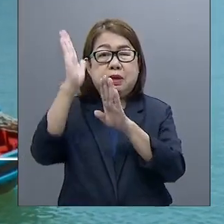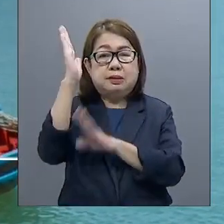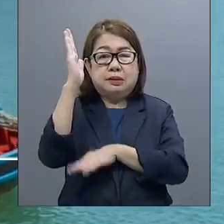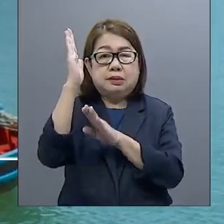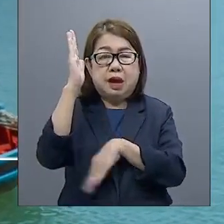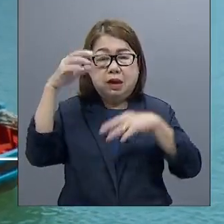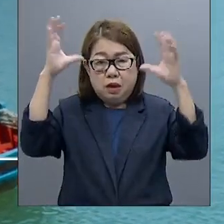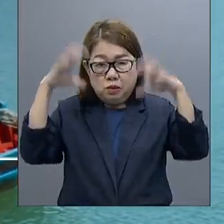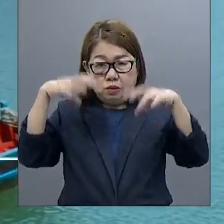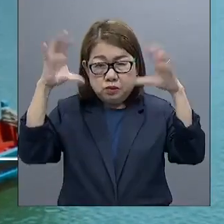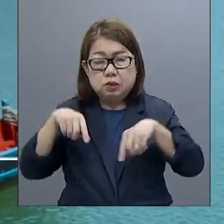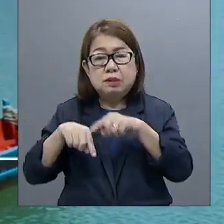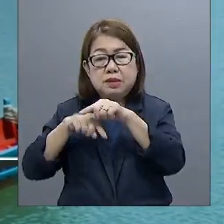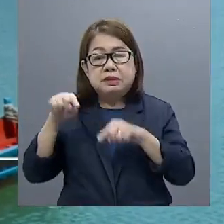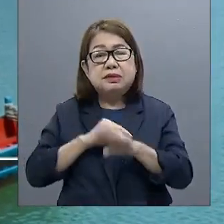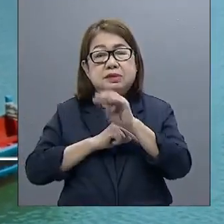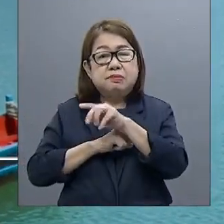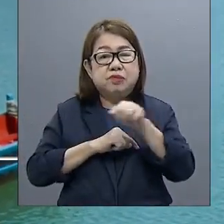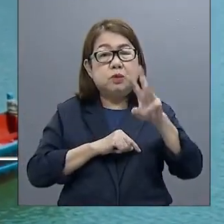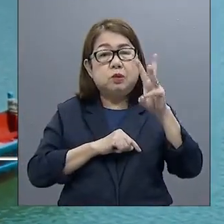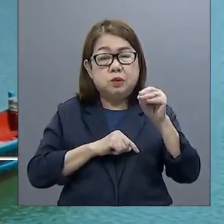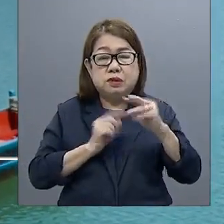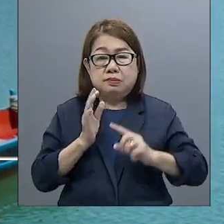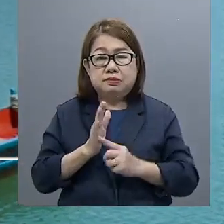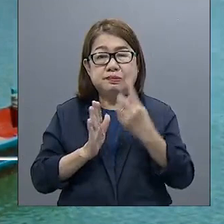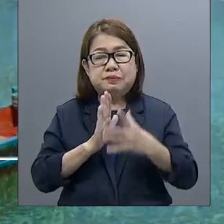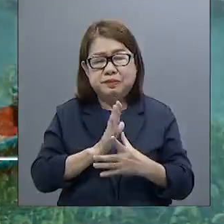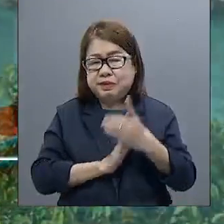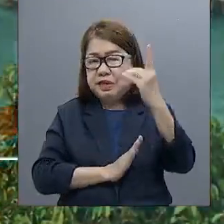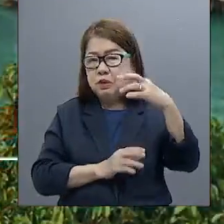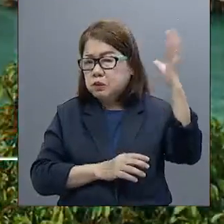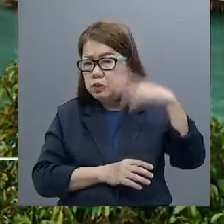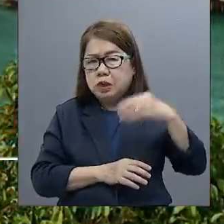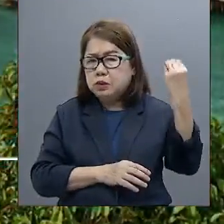ีฝนฟ้าขนอง 40-60% ของพืนที่ในช่งตลอดทั้งสัดาลนี้